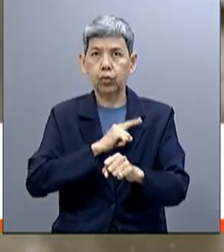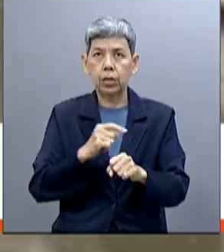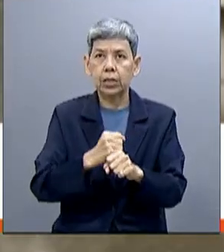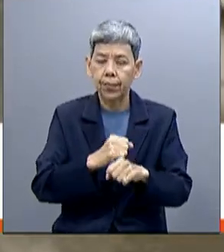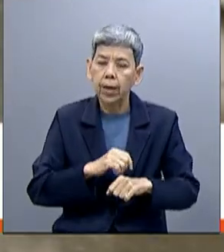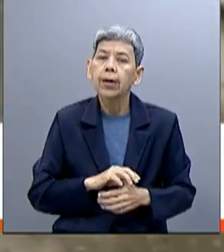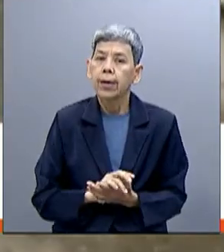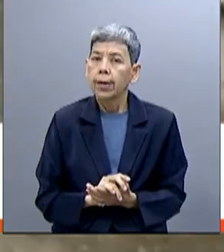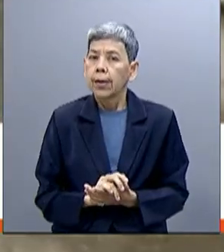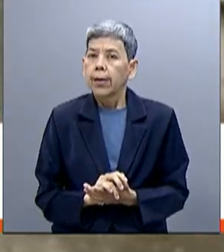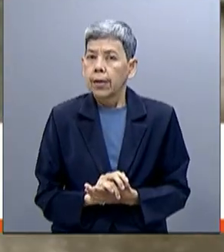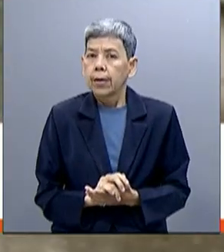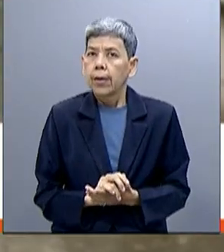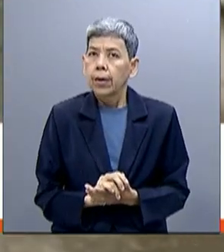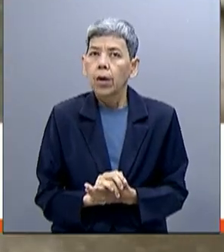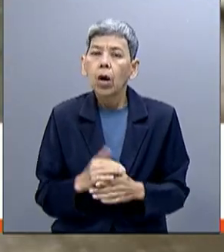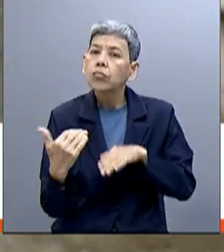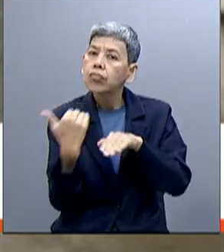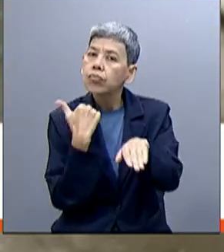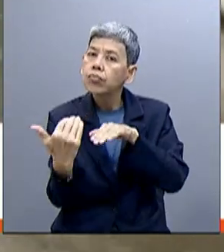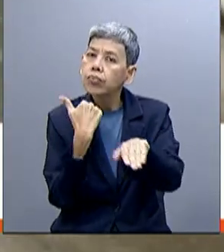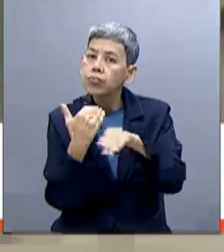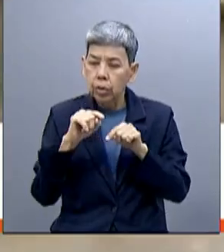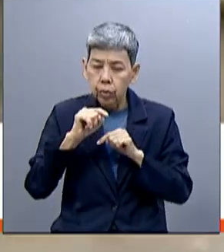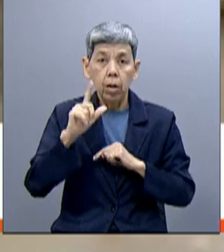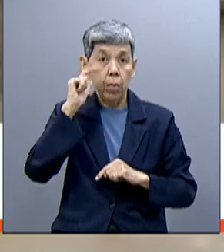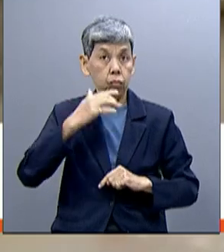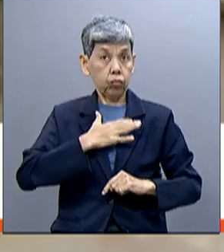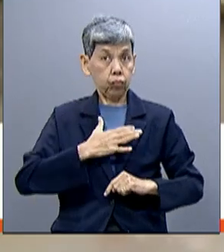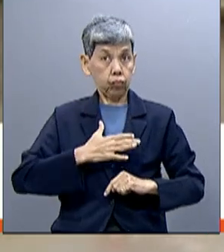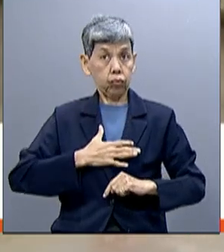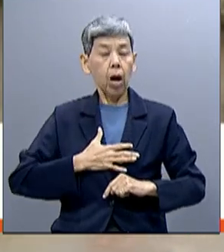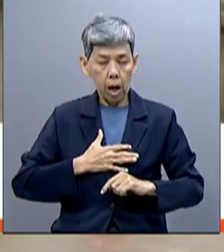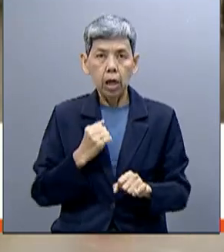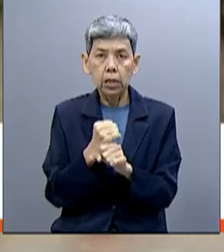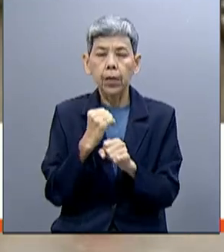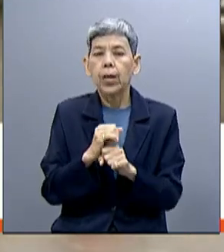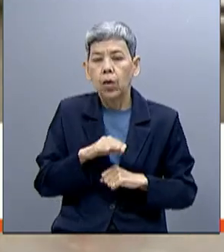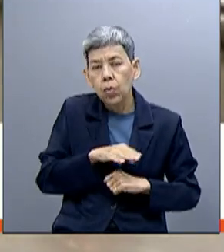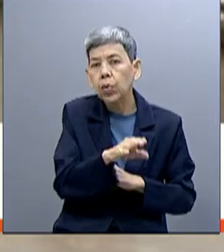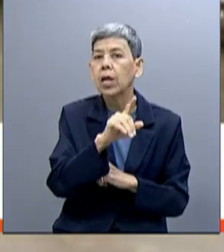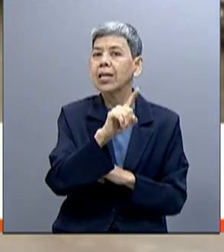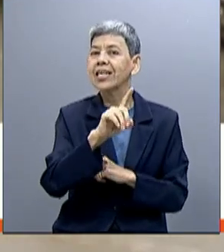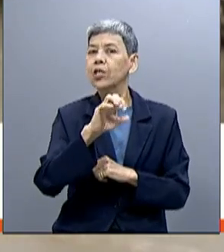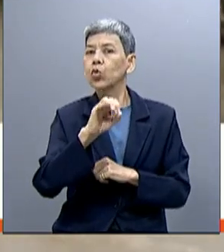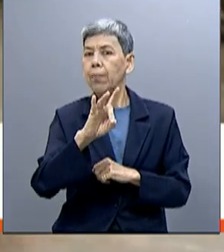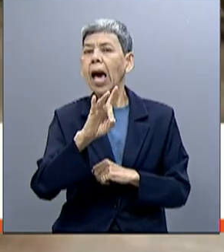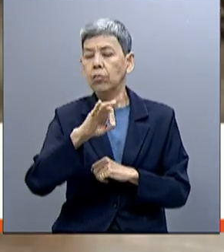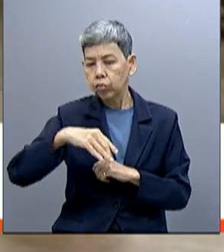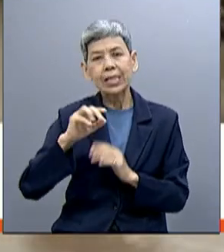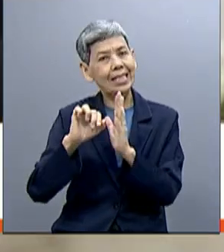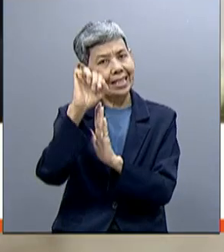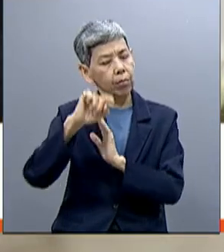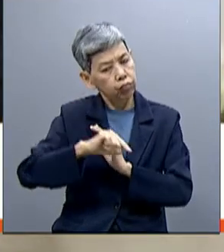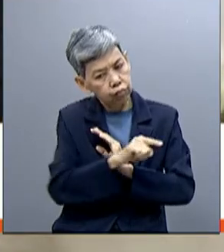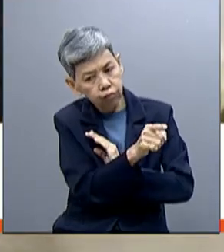ราวเดิมนะคะผู้สัญจรมายังจังหวัดแม่ฮ่องสอนสามารถใช้ทางหลวงสาย108เชียงให